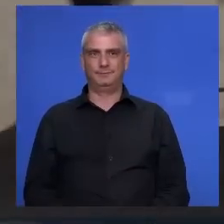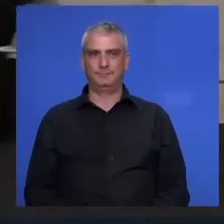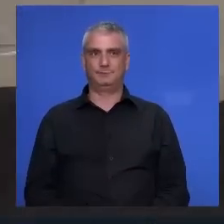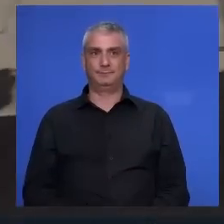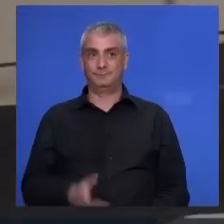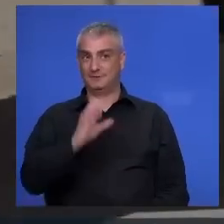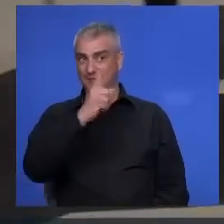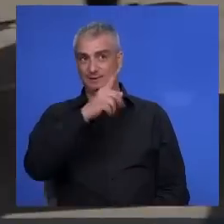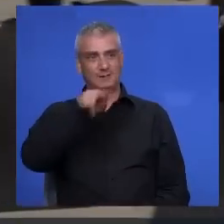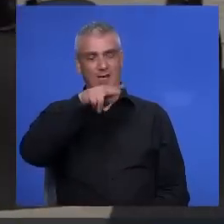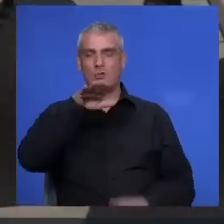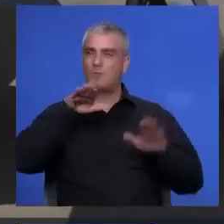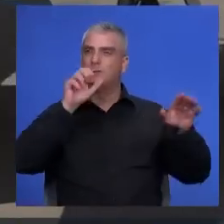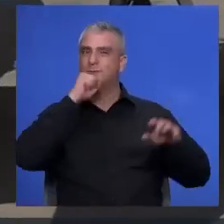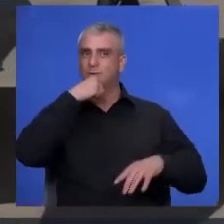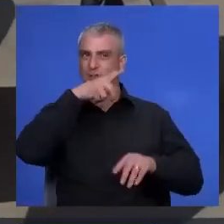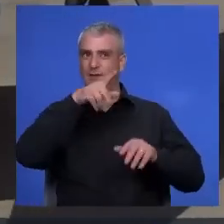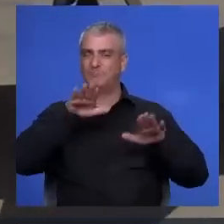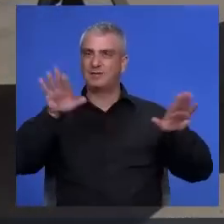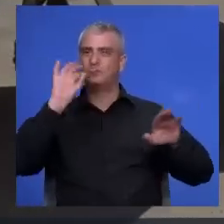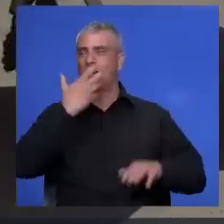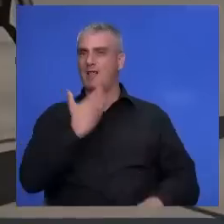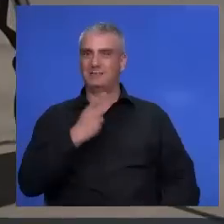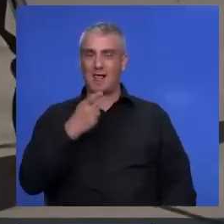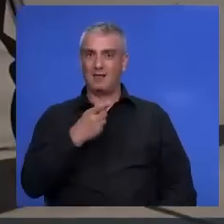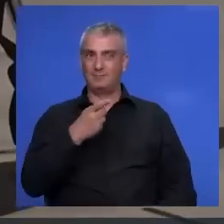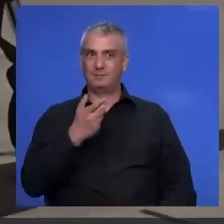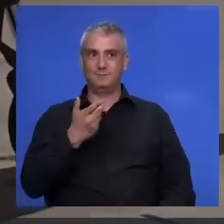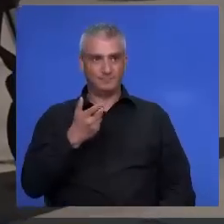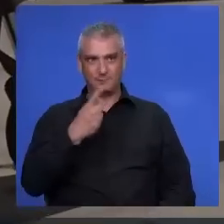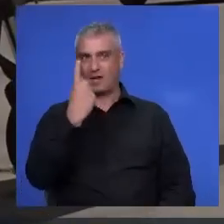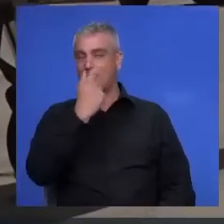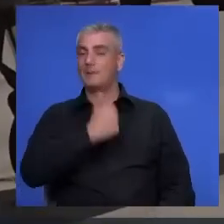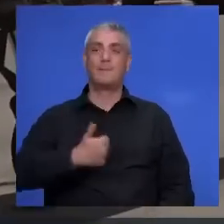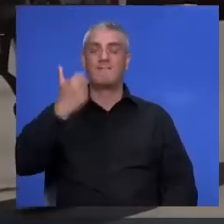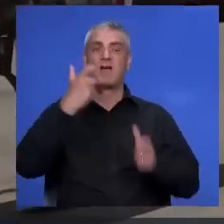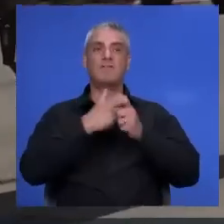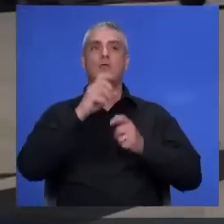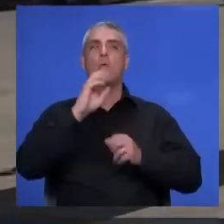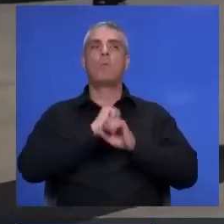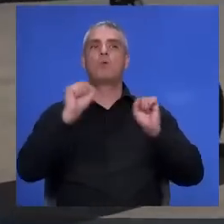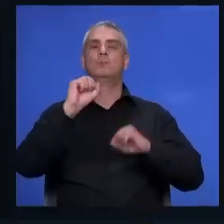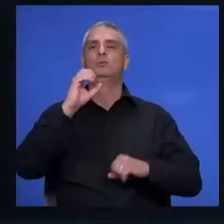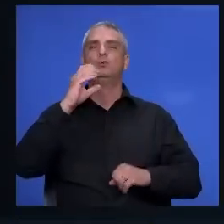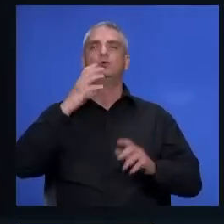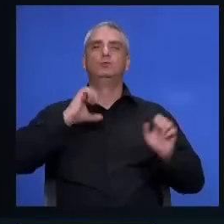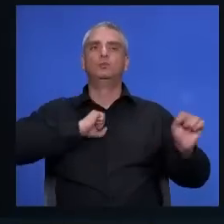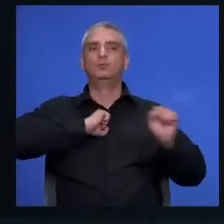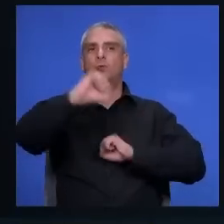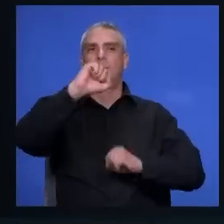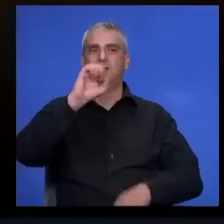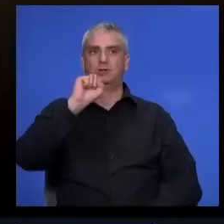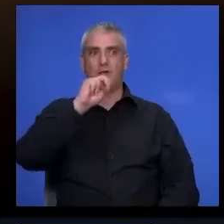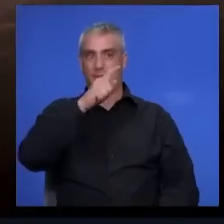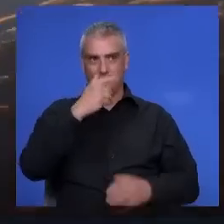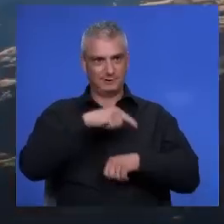קריס, איתו טיילנו בין המטוסים הישנים בשדה התעופה בהרצליה, הוא אחד מבחירי חברת בום סופרסוניק. Time